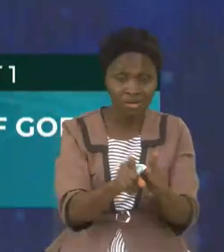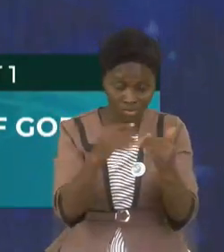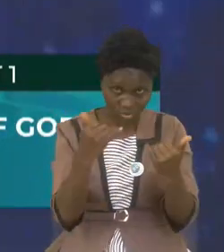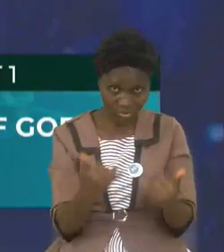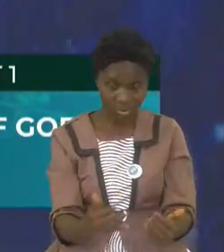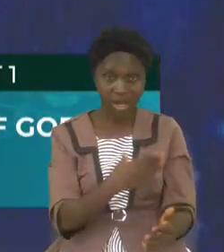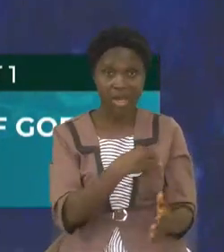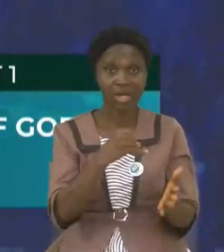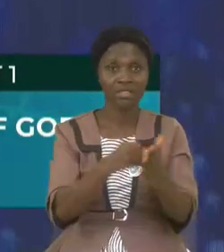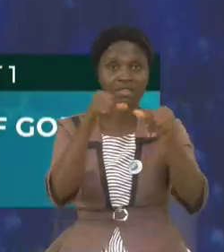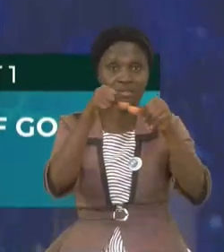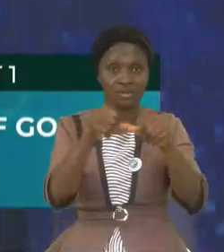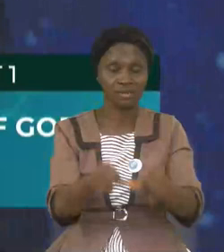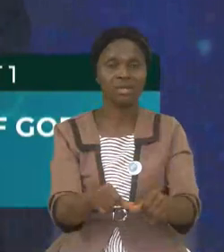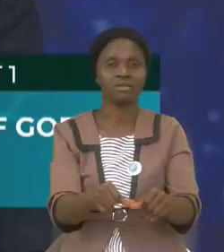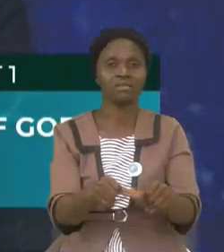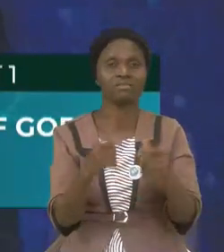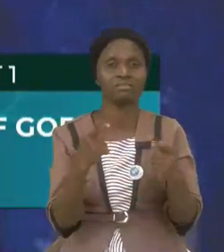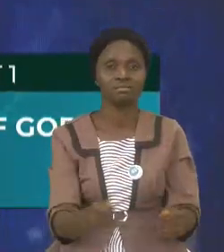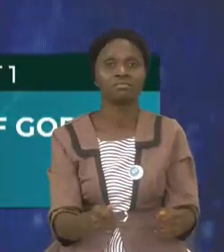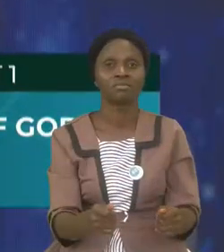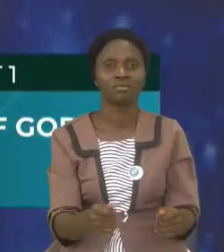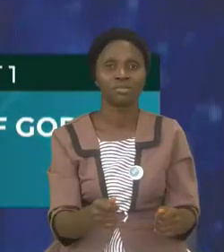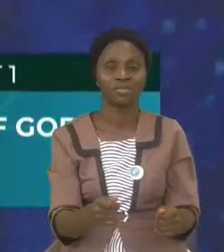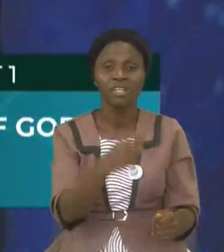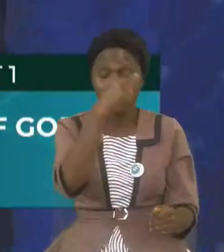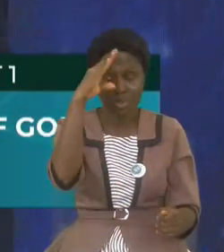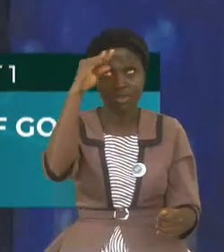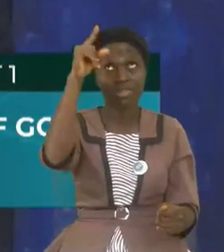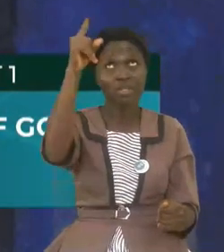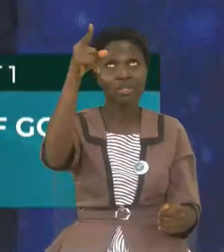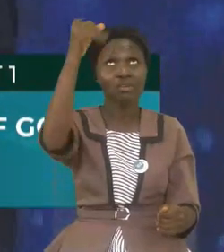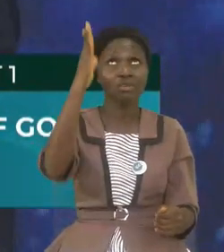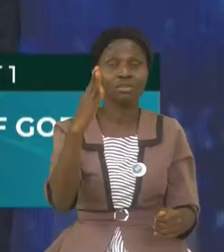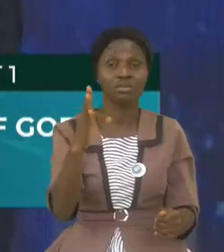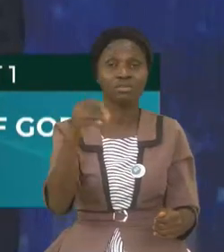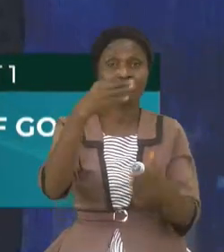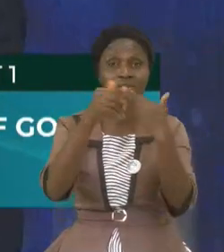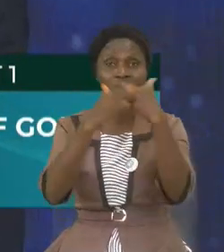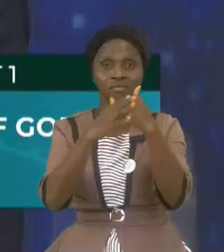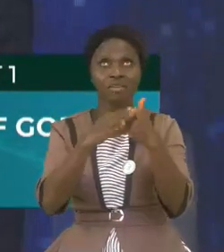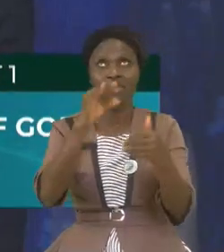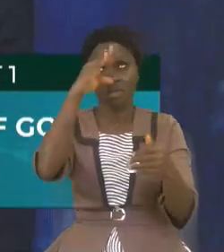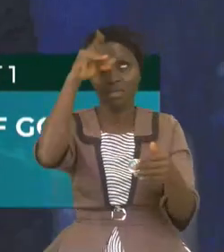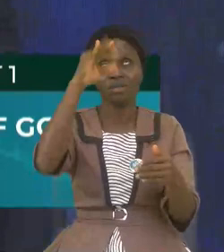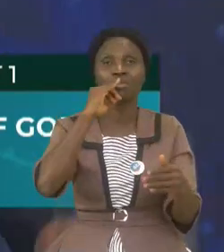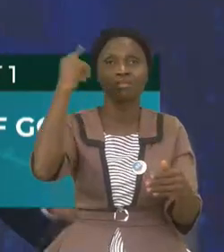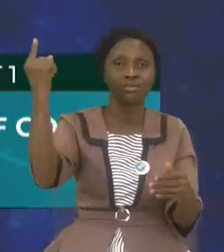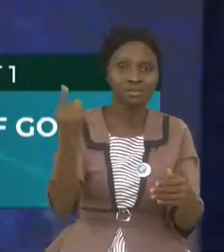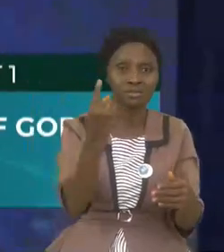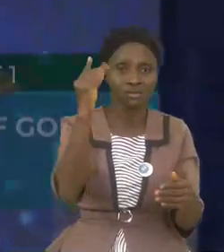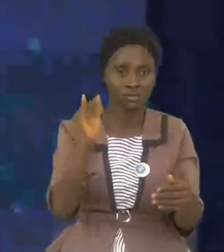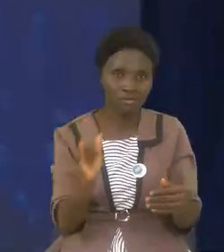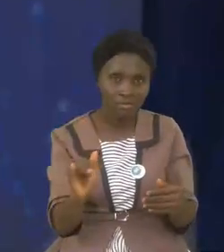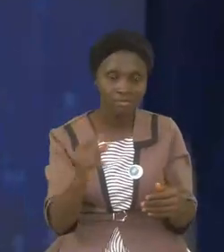elle existe. Il ordonne maintenant et elle existe. Parce que lui, le Dieu